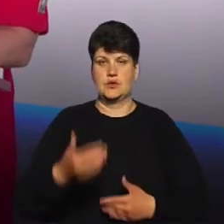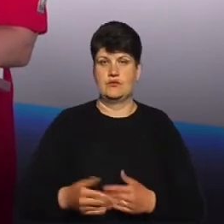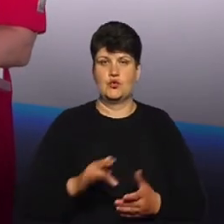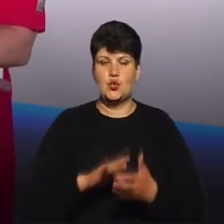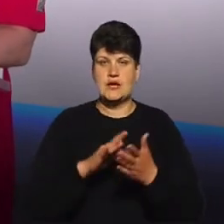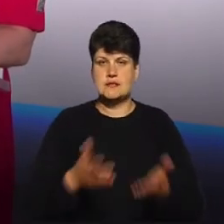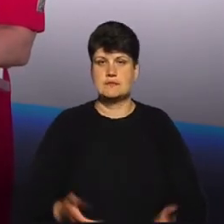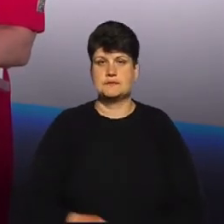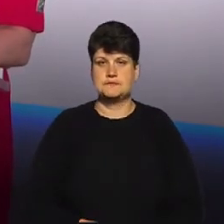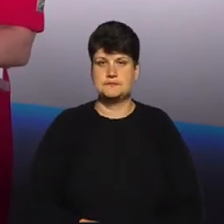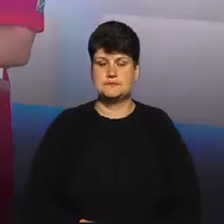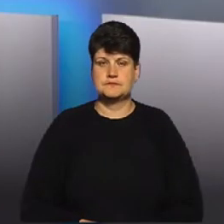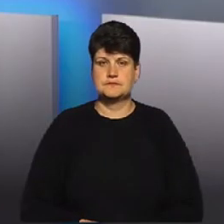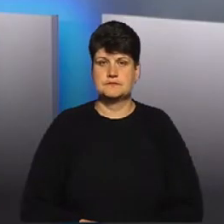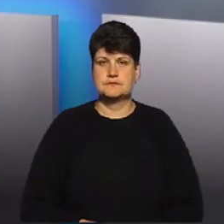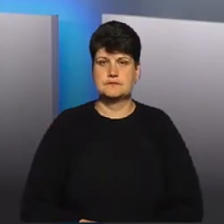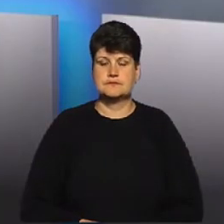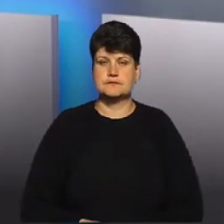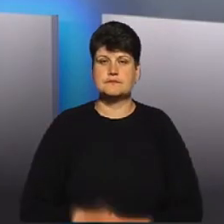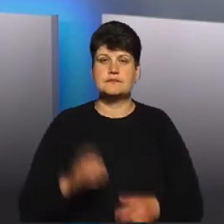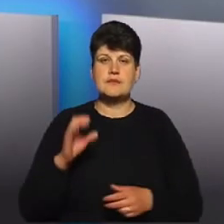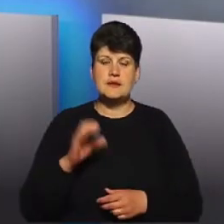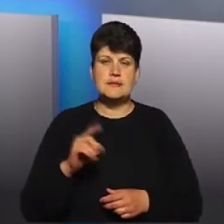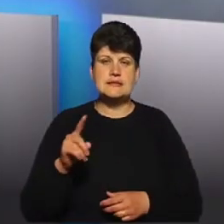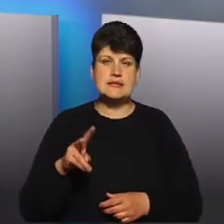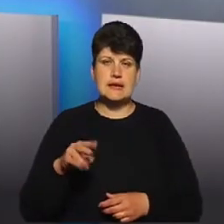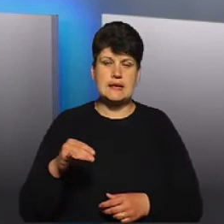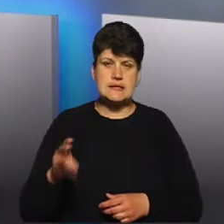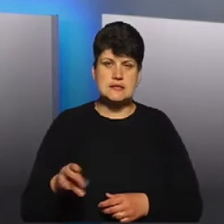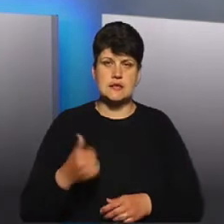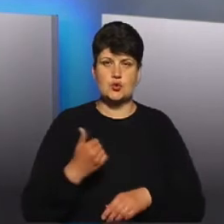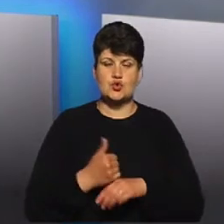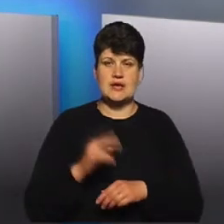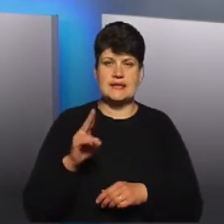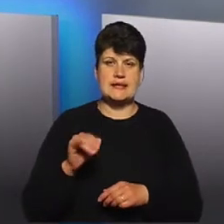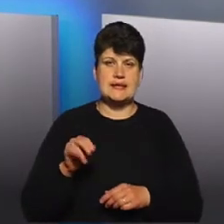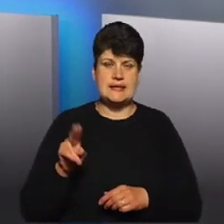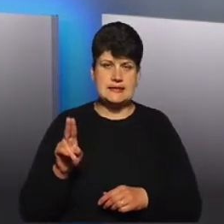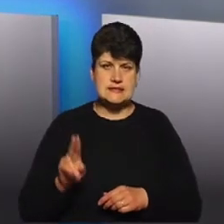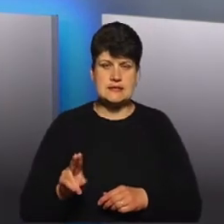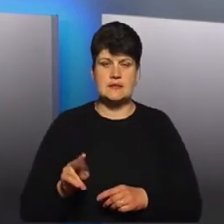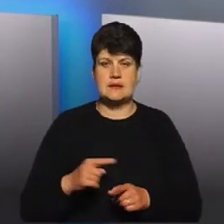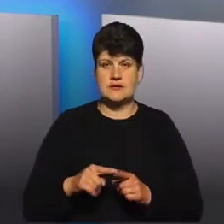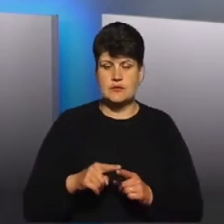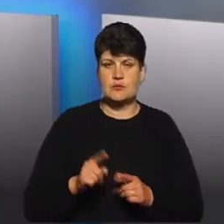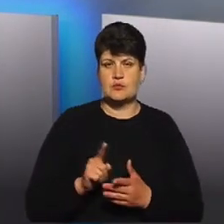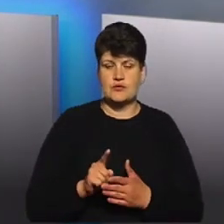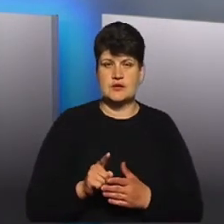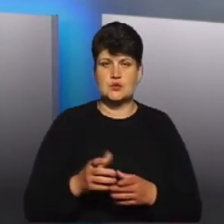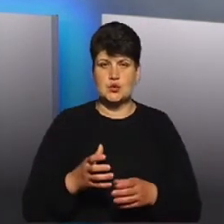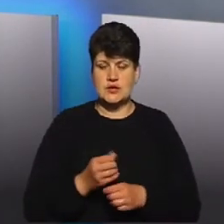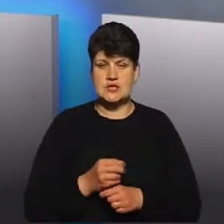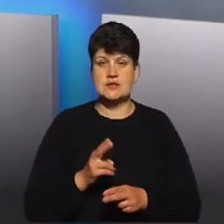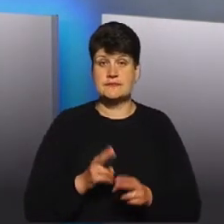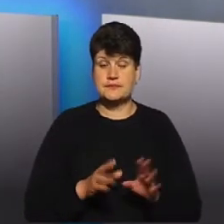Степан, от Зеленський, так він очолює ТІЦ. Я хотів би, можливо, кількома словами, вже нас пришвидшують, мусимо скоро закінчувати. От я знаю, що в Кременці